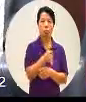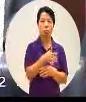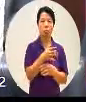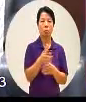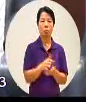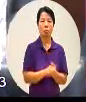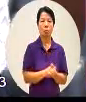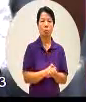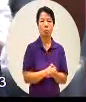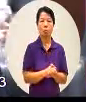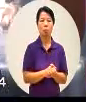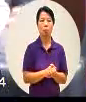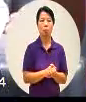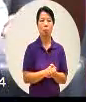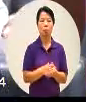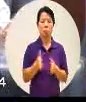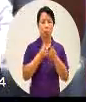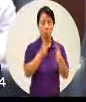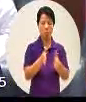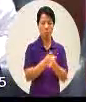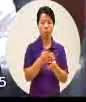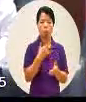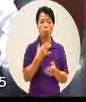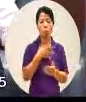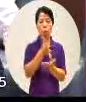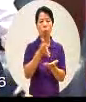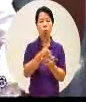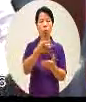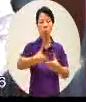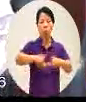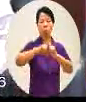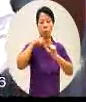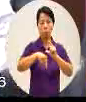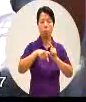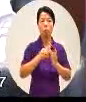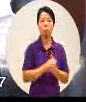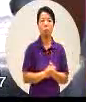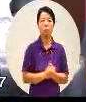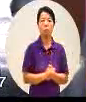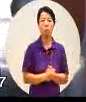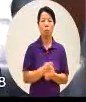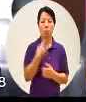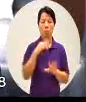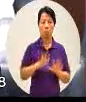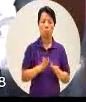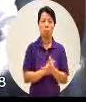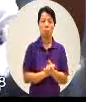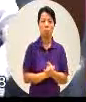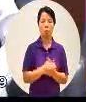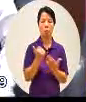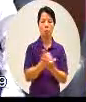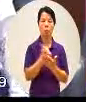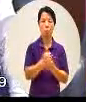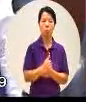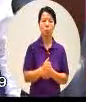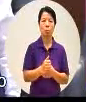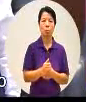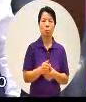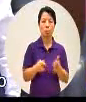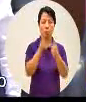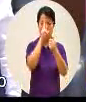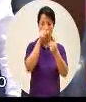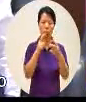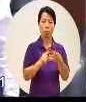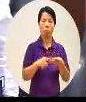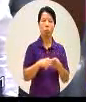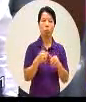问是不是啊？你针对我问，你给我回答我清楚，我大家听好清楚。我现在我请许主委在那边站那么久，我